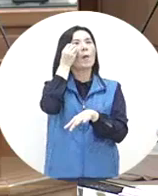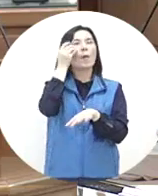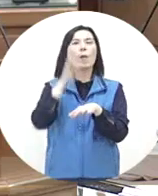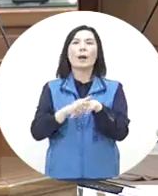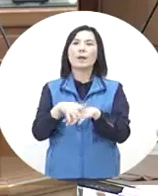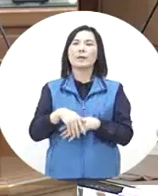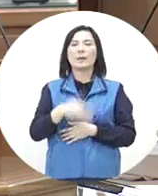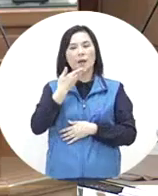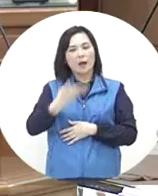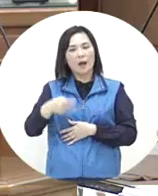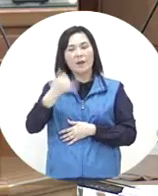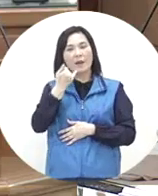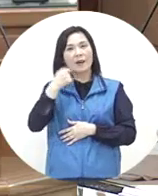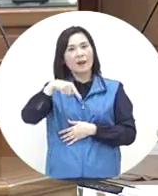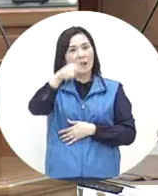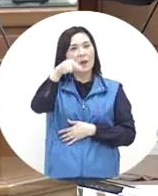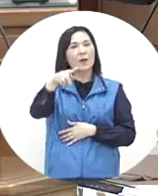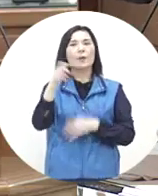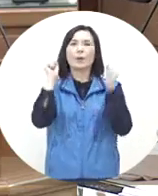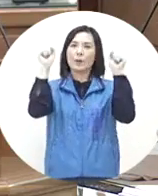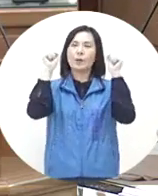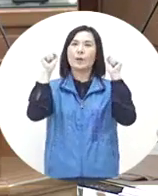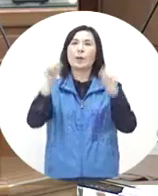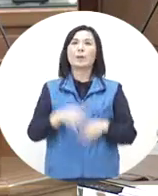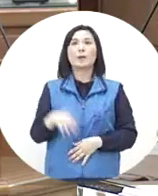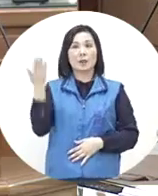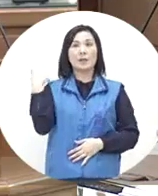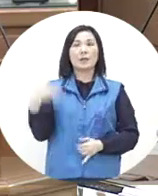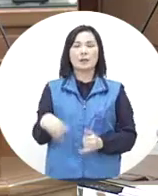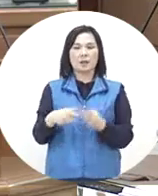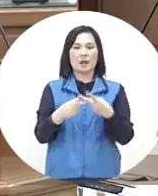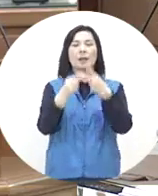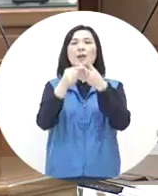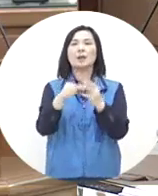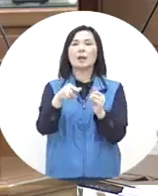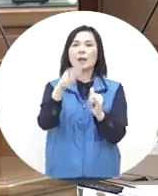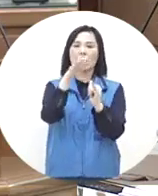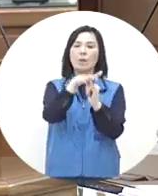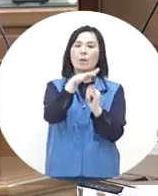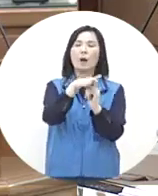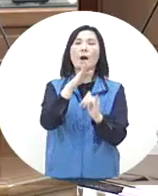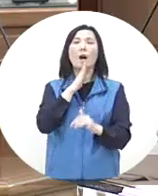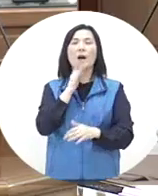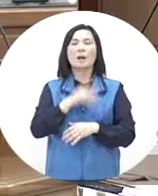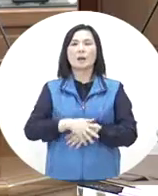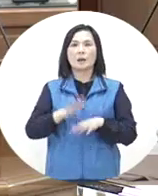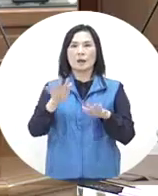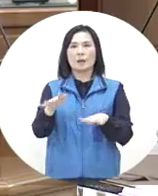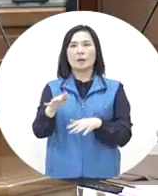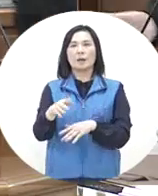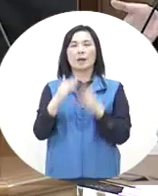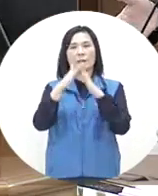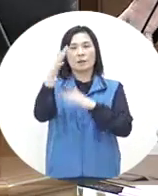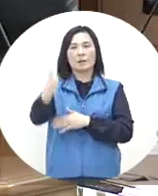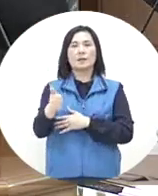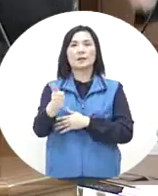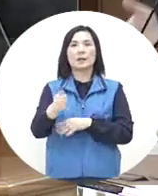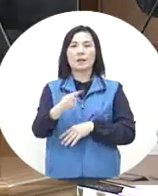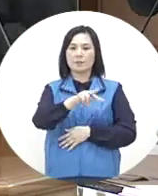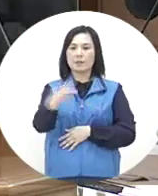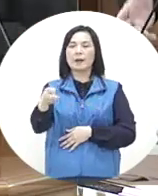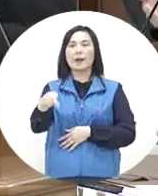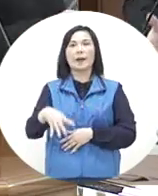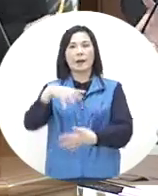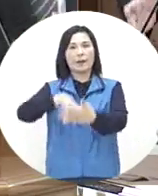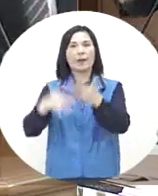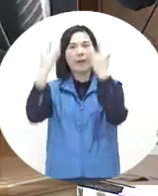动，虽然过去是第二公墓，但是在市长承诺之下，现在也编了预算，内南生态公园我们哪时候